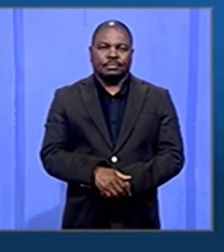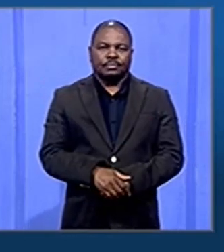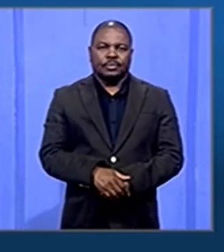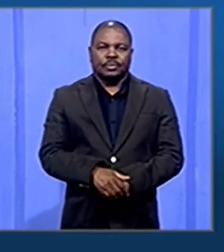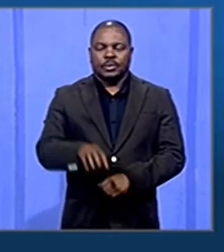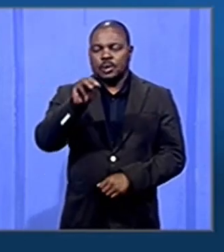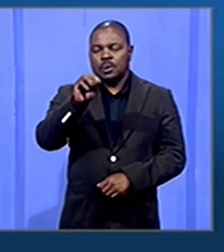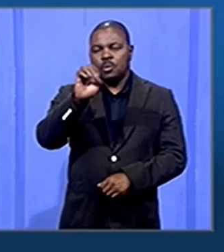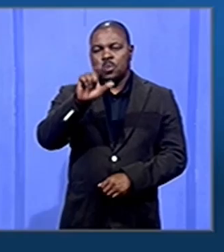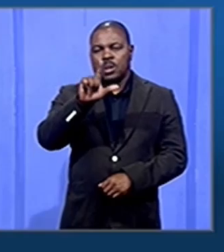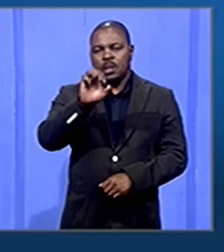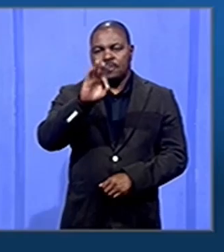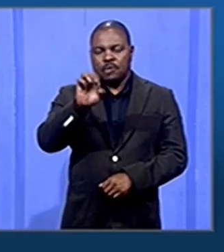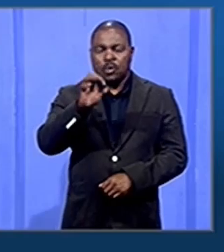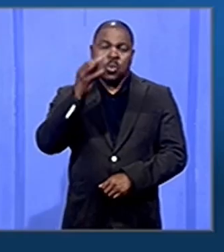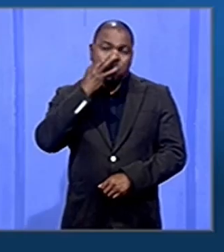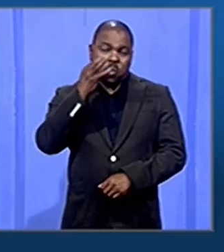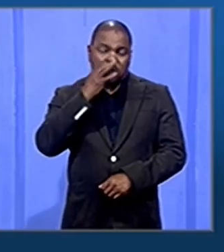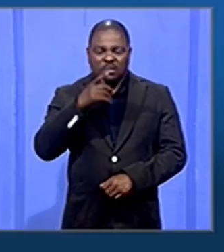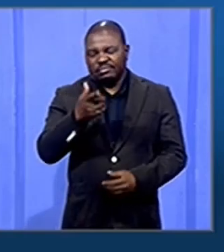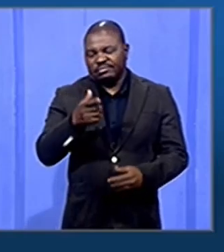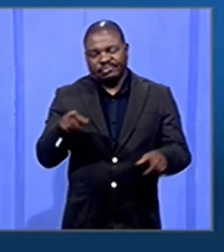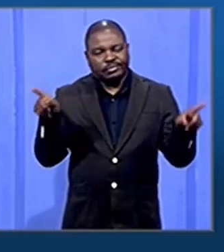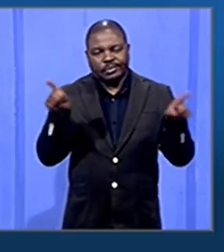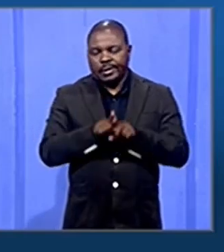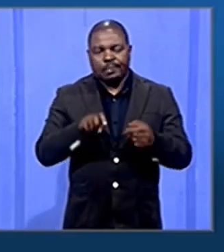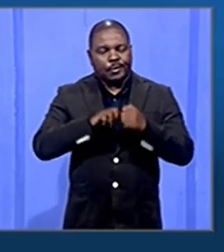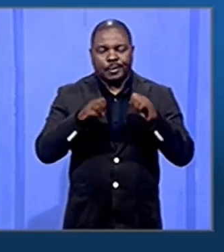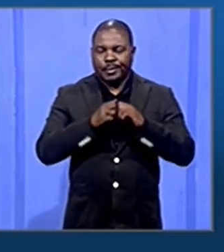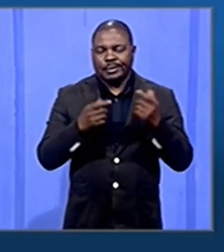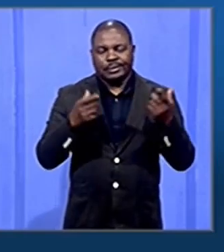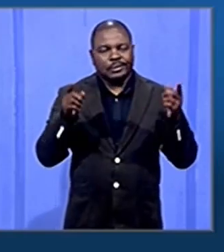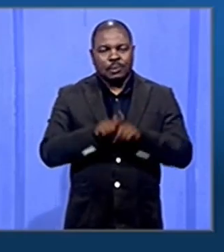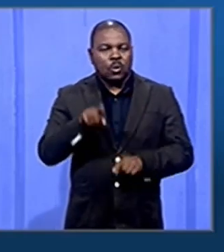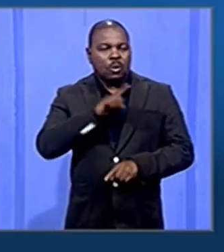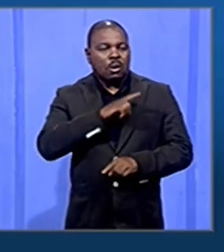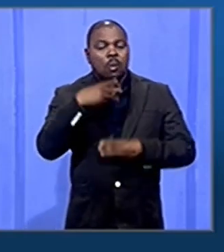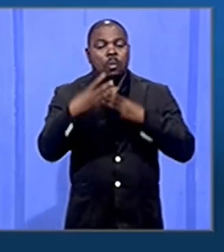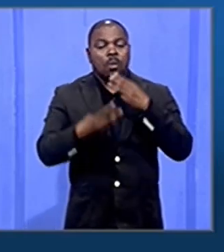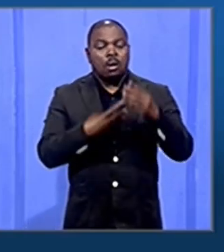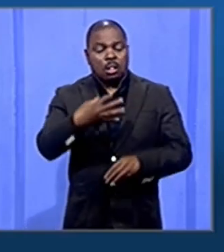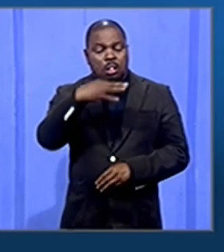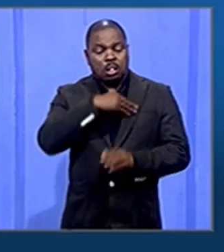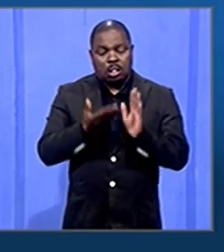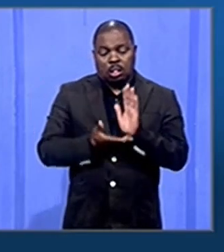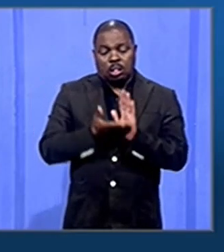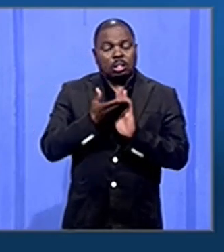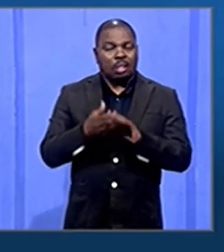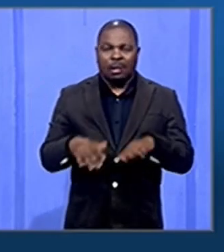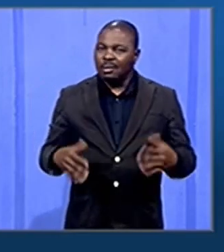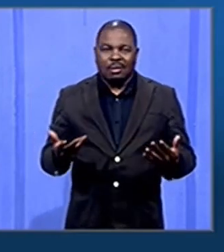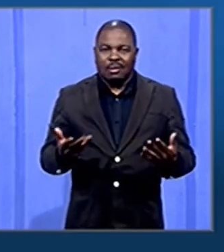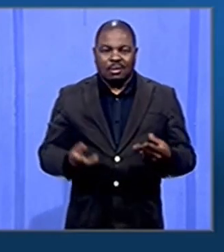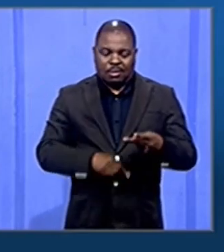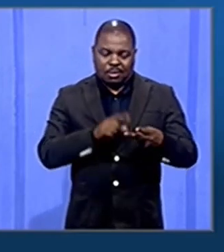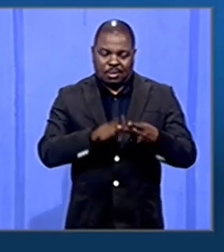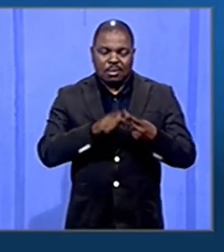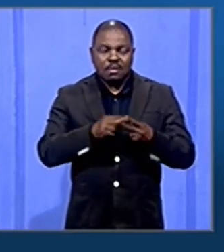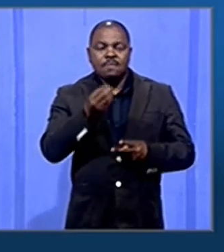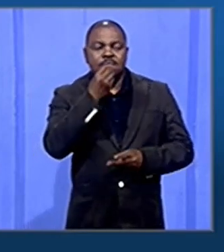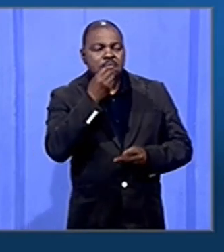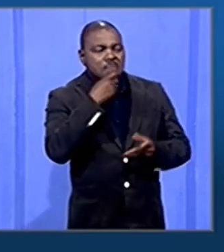Tshidiso Molefe o re se ga se tliše phapano gobane mešomong ga re hwetše tlhatlošo ya megolo ebile ditheko tša